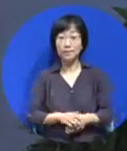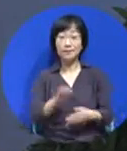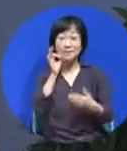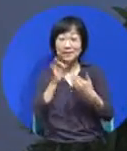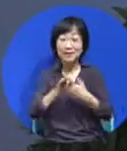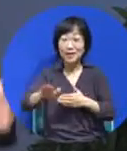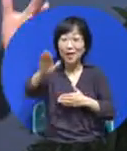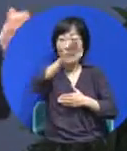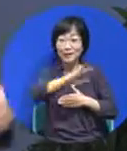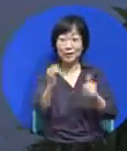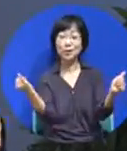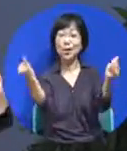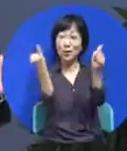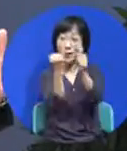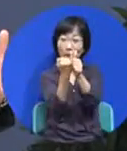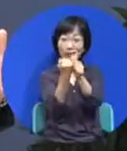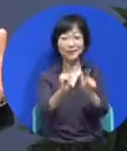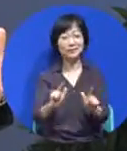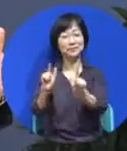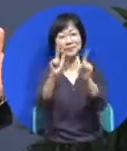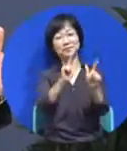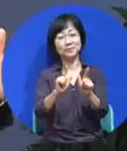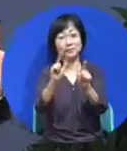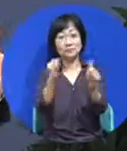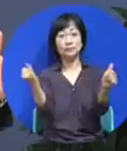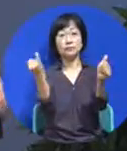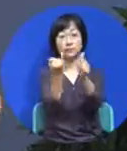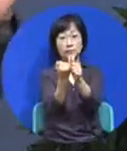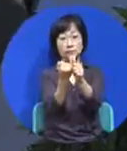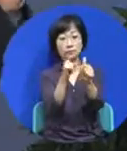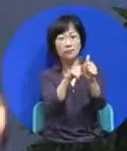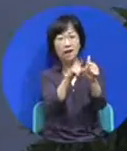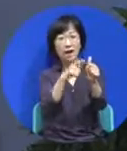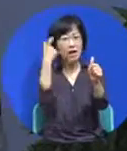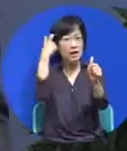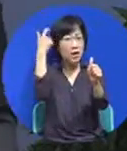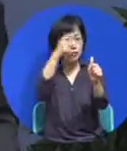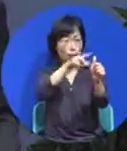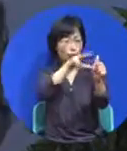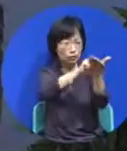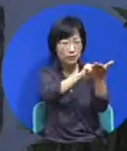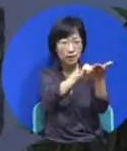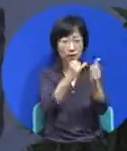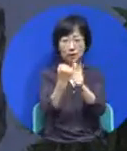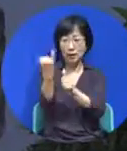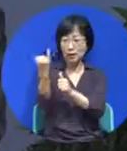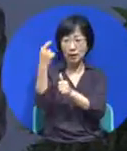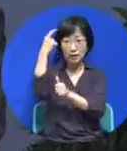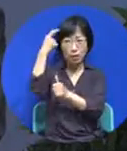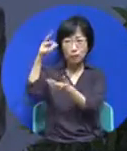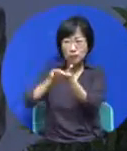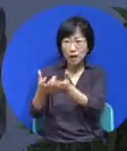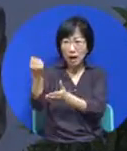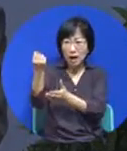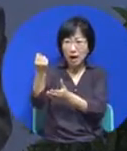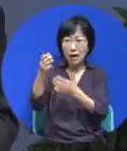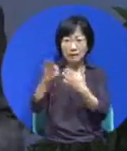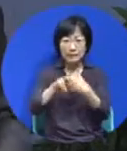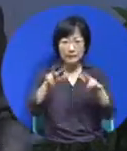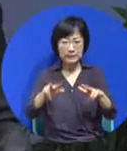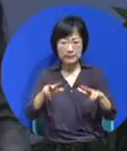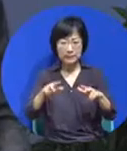하는데 아내나 남편이 영적 문제 있다. 그건 과거를 보고 미래를 보고 오늘을 봐야 되는 거예요. Let us say you got married